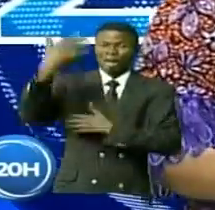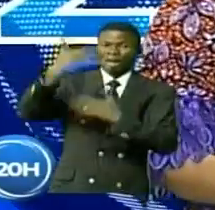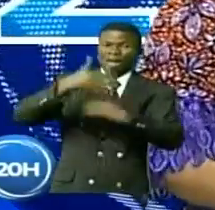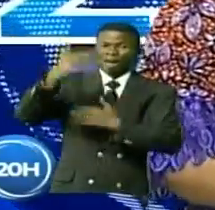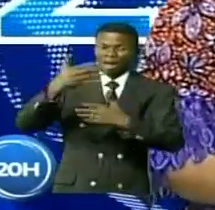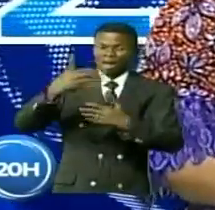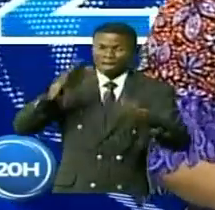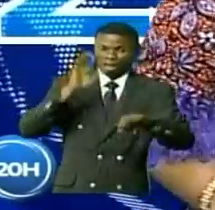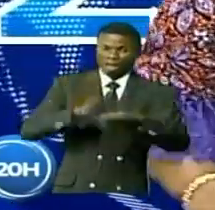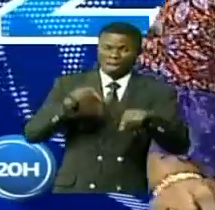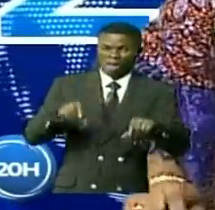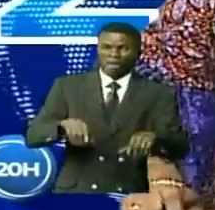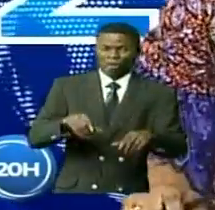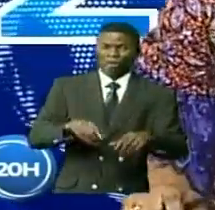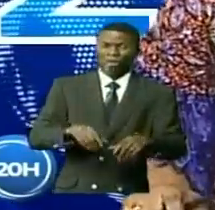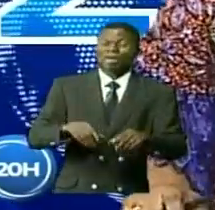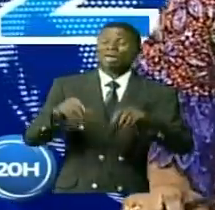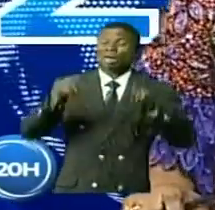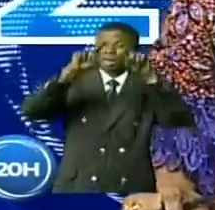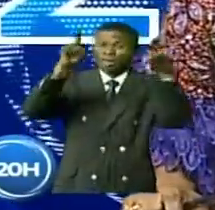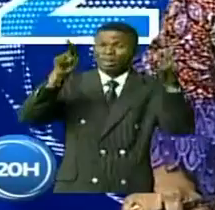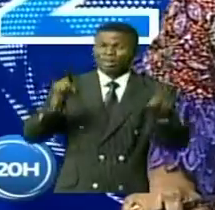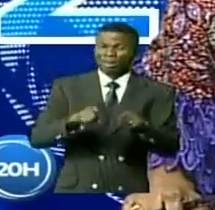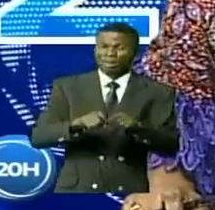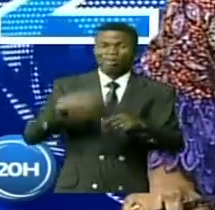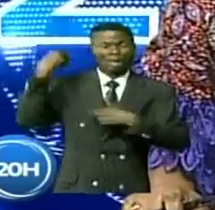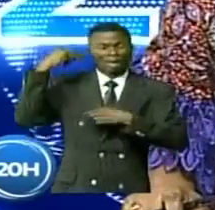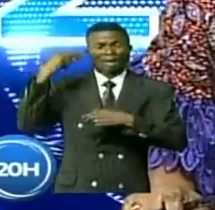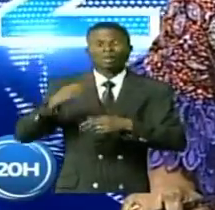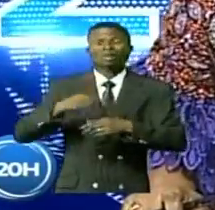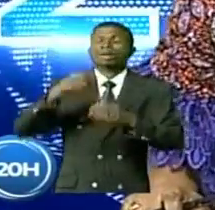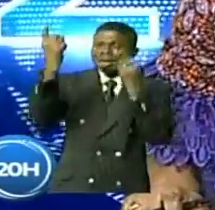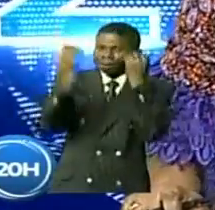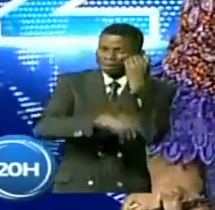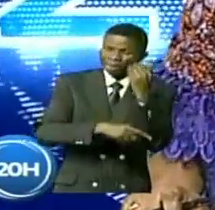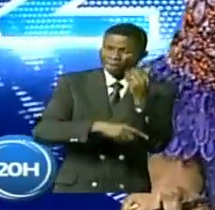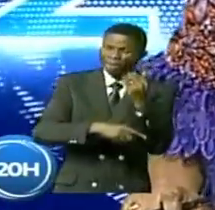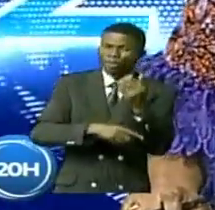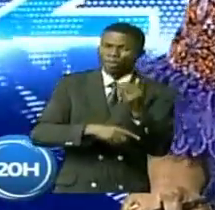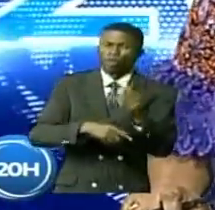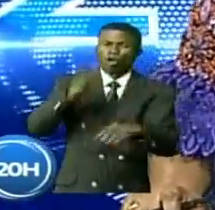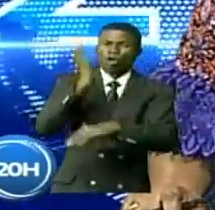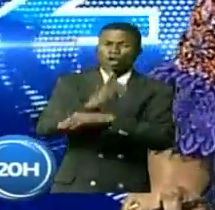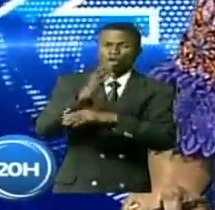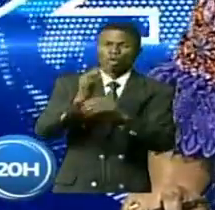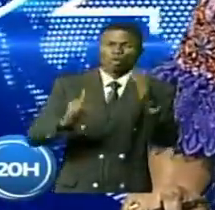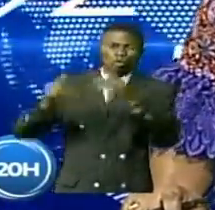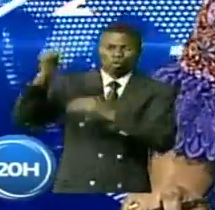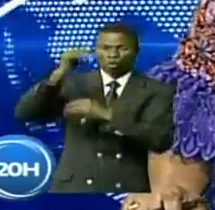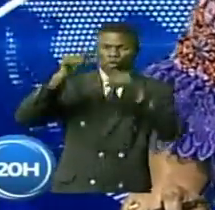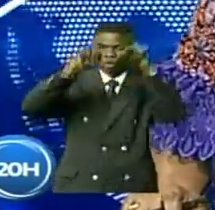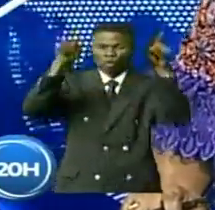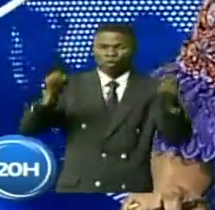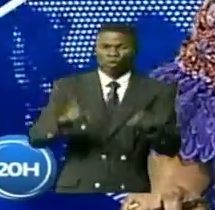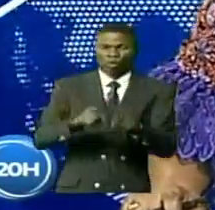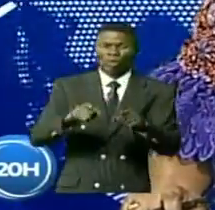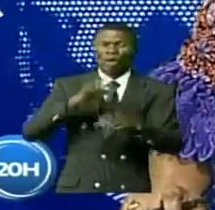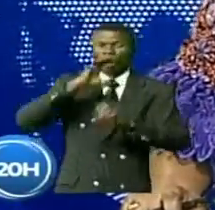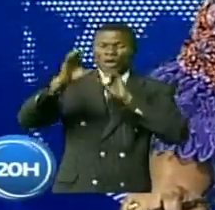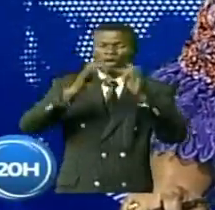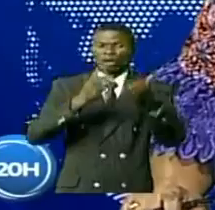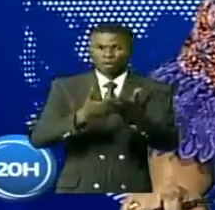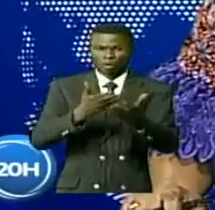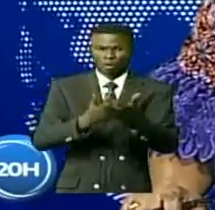sol congolais sera sévèrement sanctionné. Mise en garde lancée par le Conseil supérieur de l'audiovisuel et de la